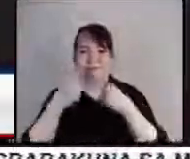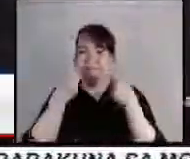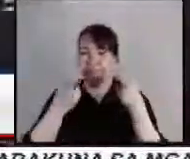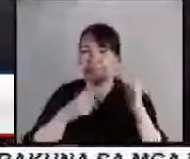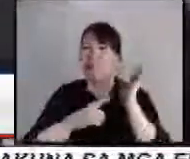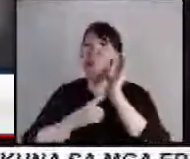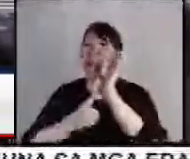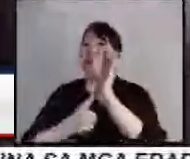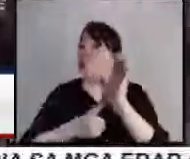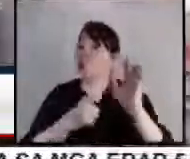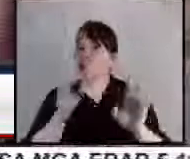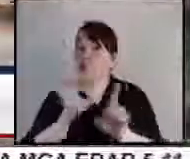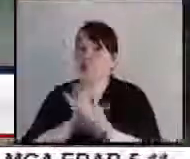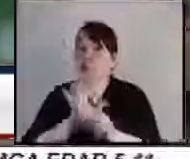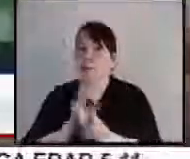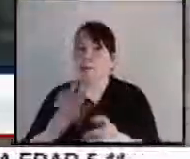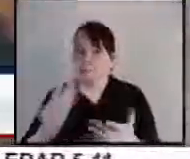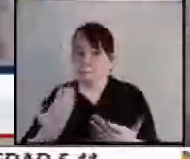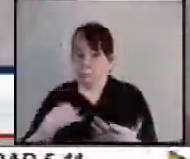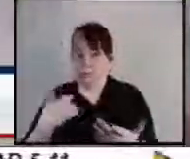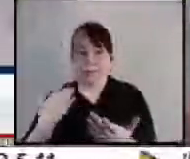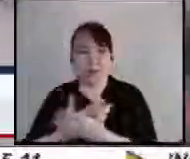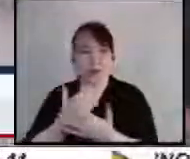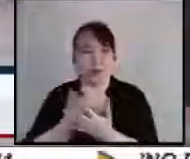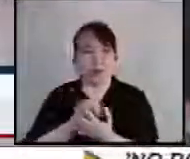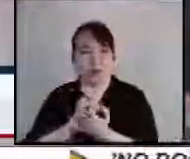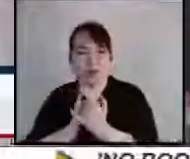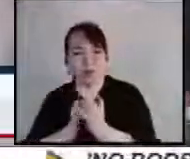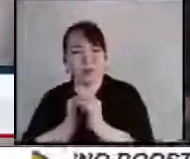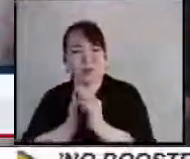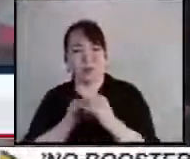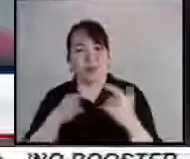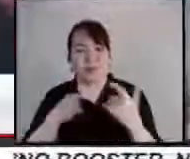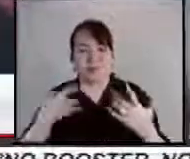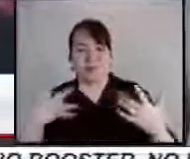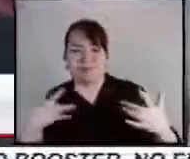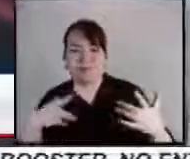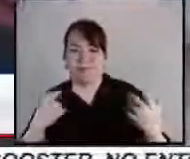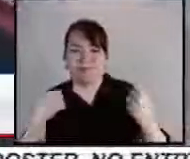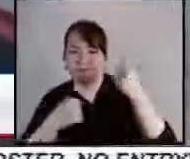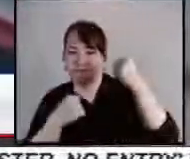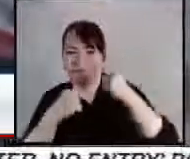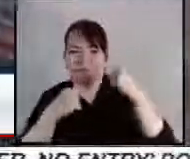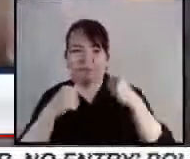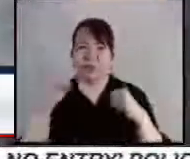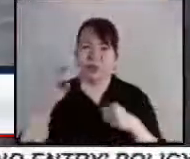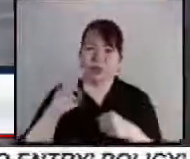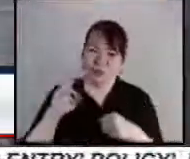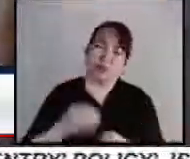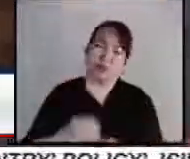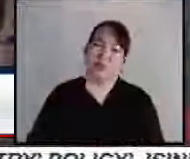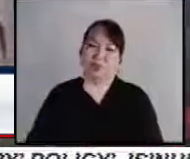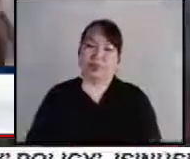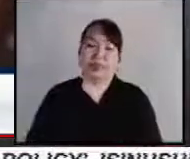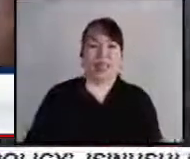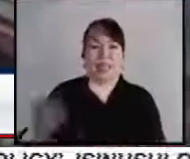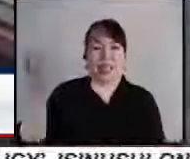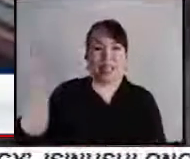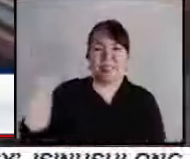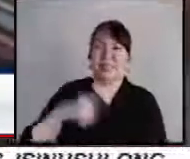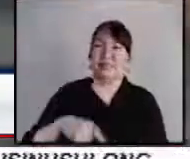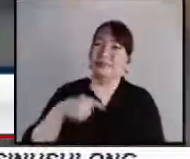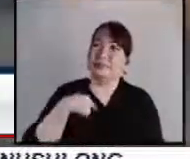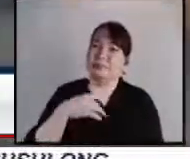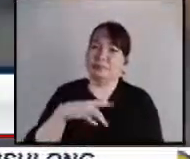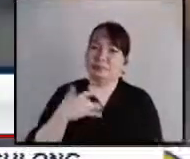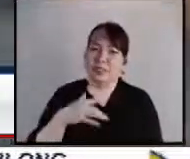yung panibagong adjustment at panibagong estilo na ipapakita ko po sa kanila. Nung nakaraan kasi siguro sa footwork